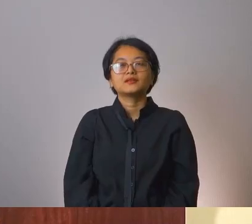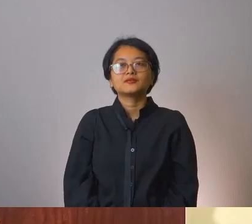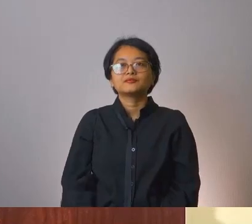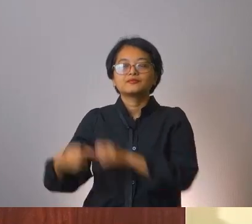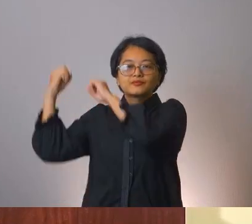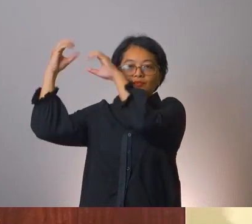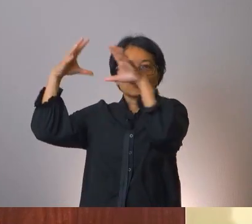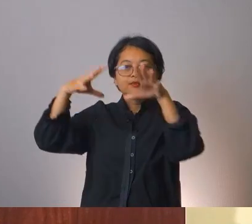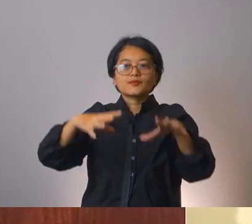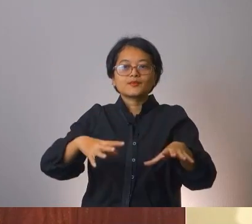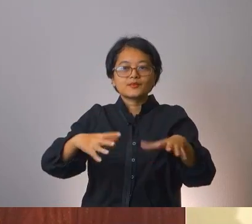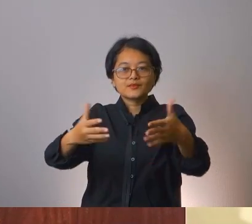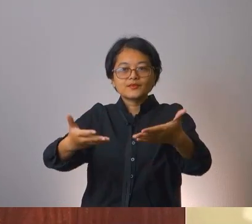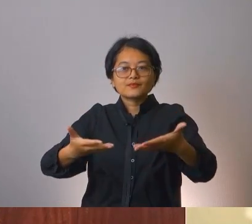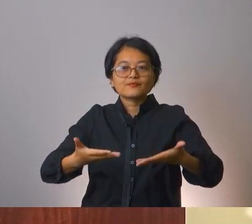Dan terimalah berkatnya.